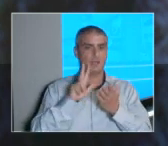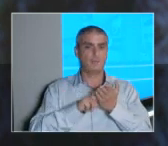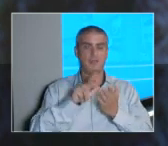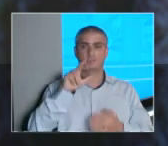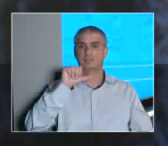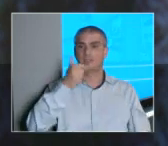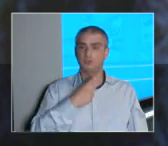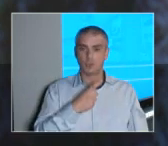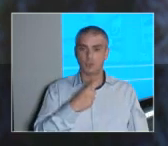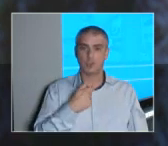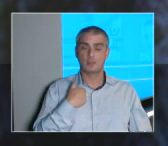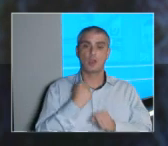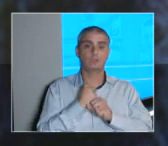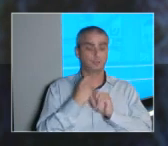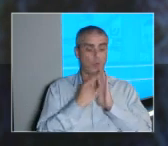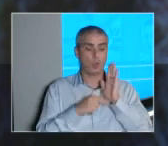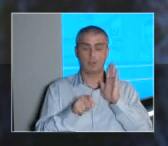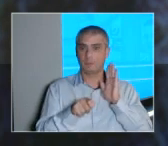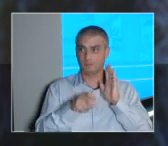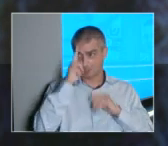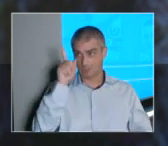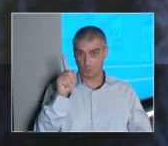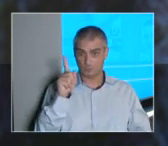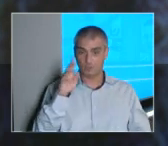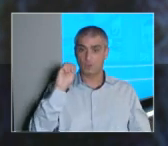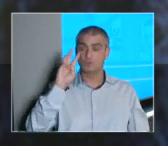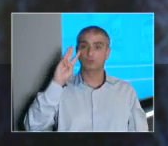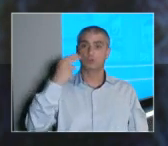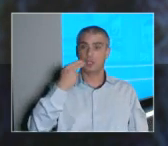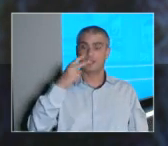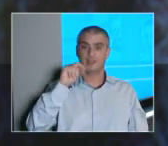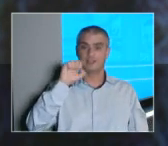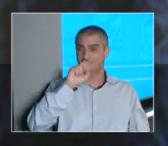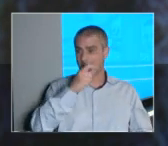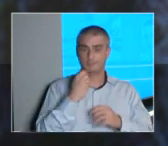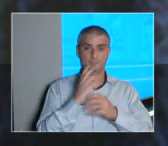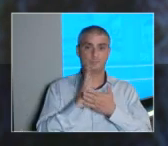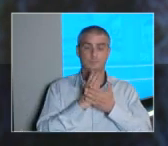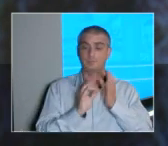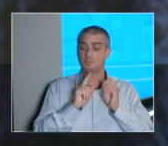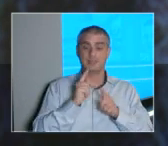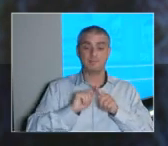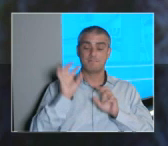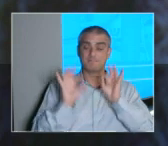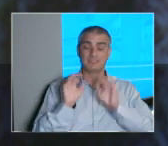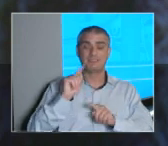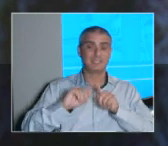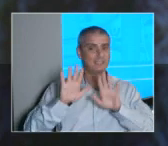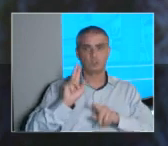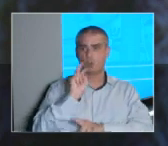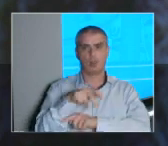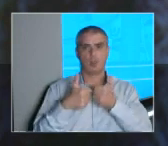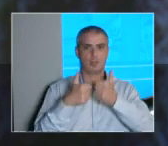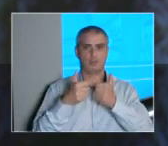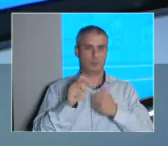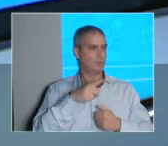נאמן הראשון, עשינו כאן חוק בכנסת, הליכוד. משה ניסים, שר המשפטים, ממשלת אחדות, שקבע שמי שמסית לגזענות, לא יתמודד